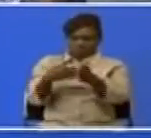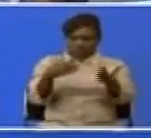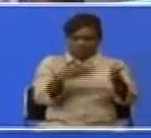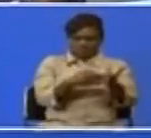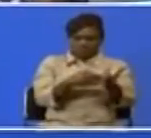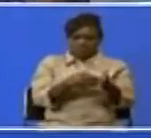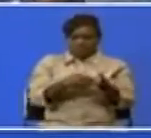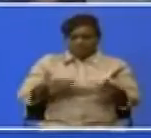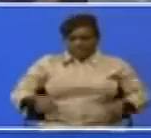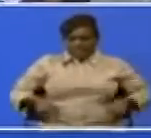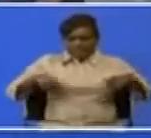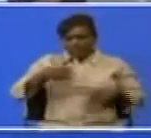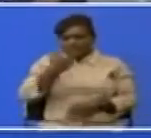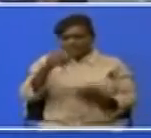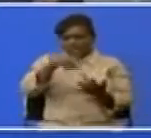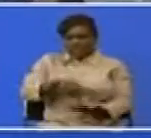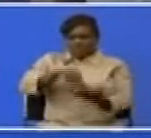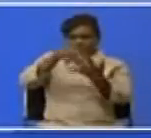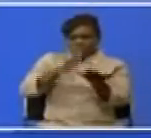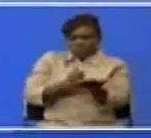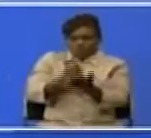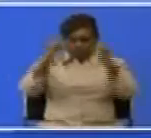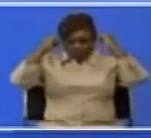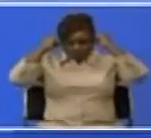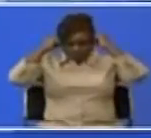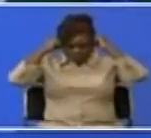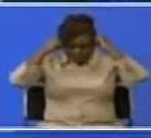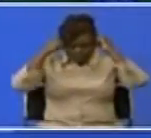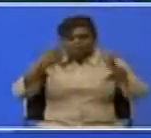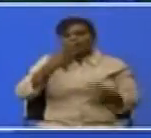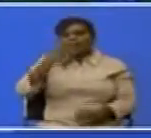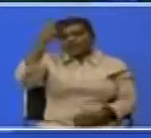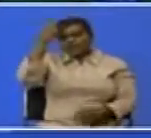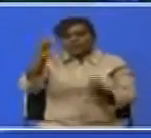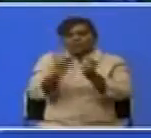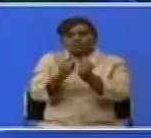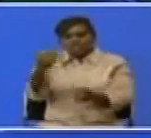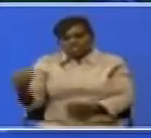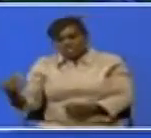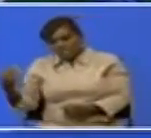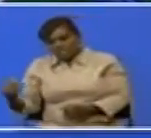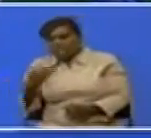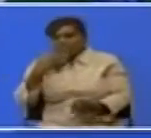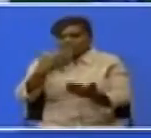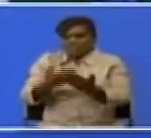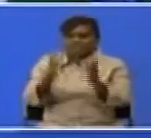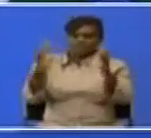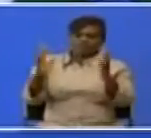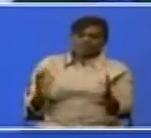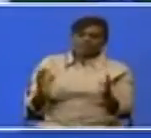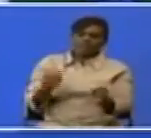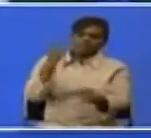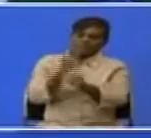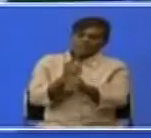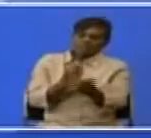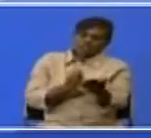za kuboresha maisha haswa kupitia elimu. Na wazazi wenye watoto pia nataka kuwashukuru kwa ku make